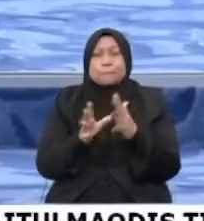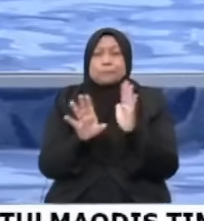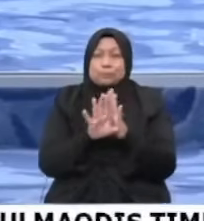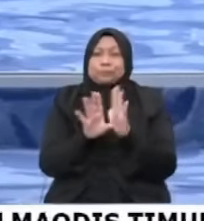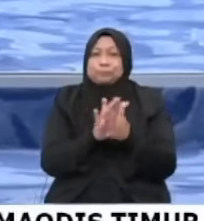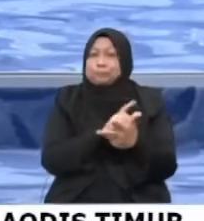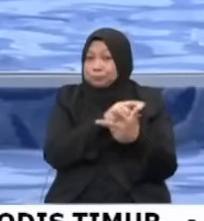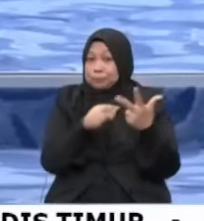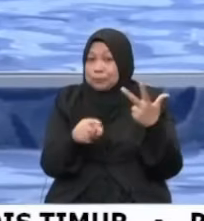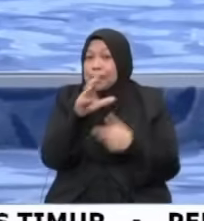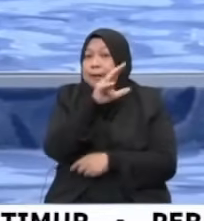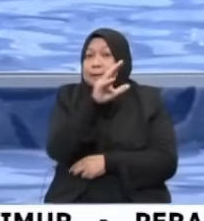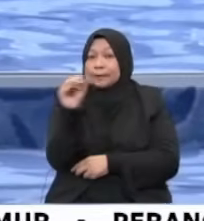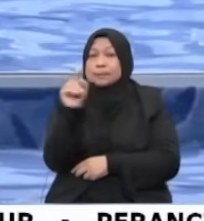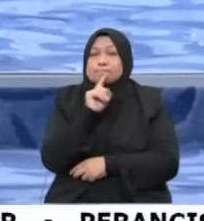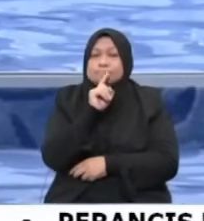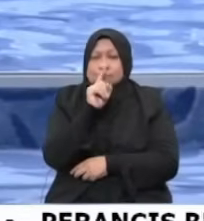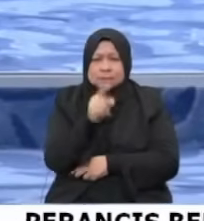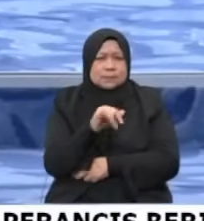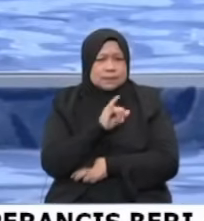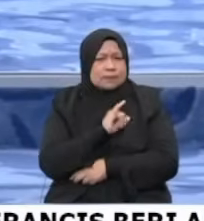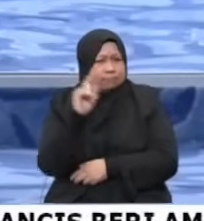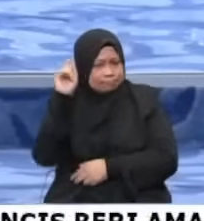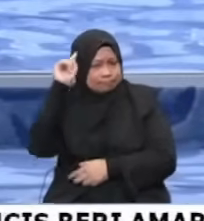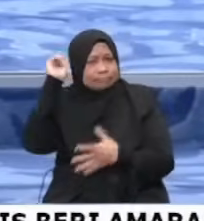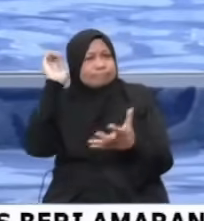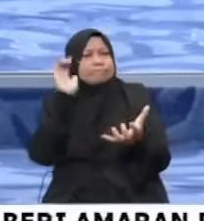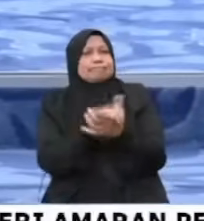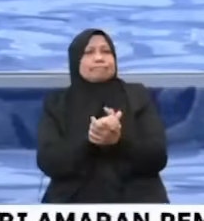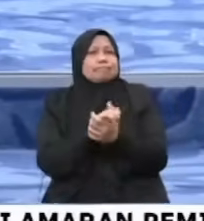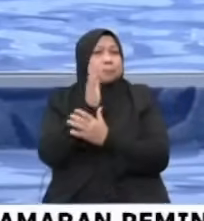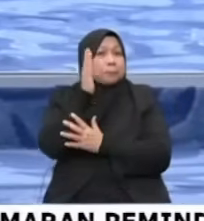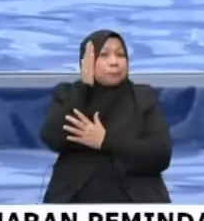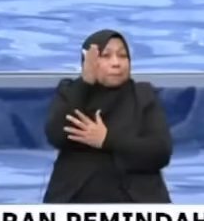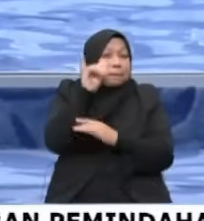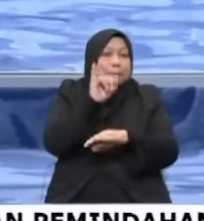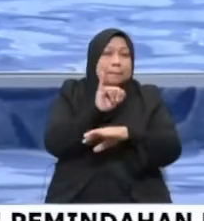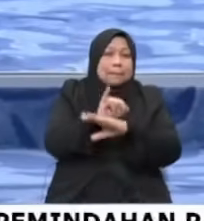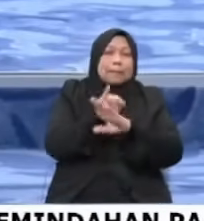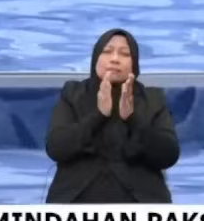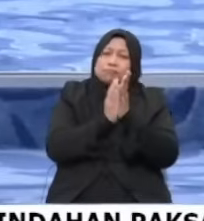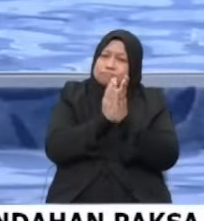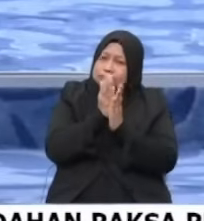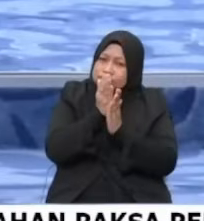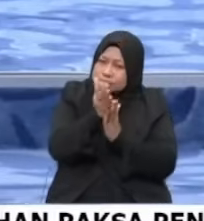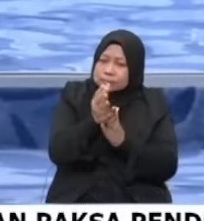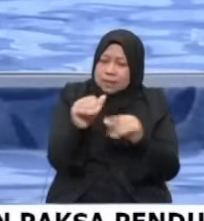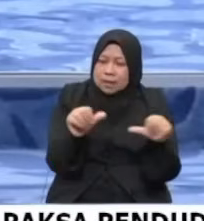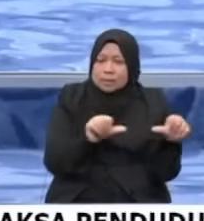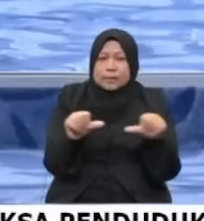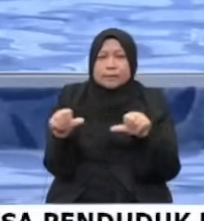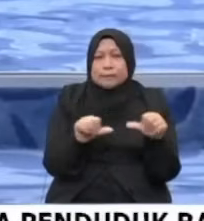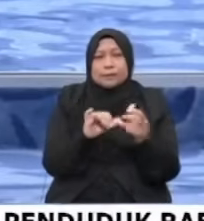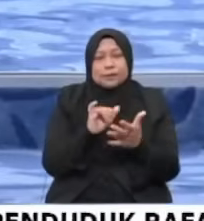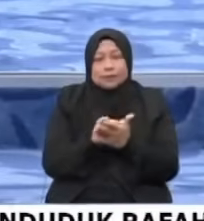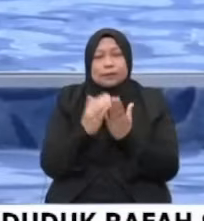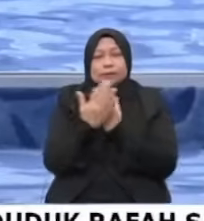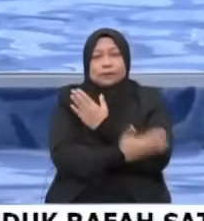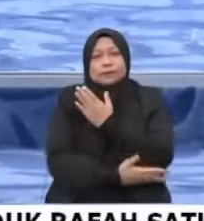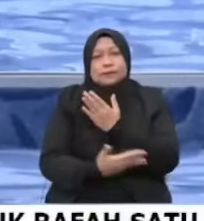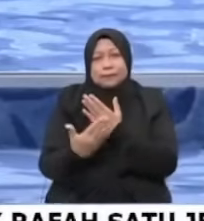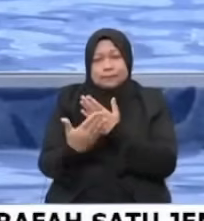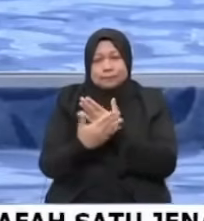umpamanya dan ini saya yakin akan memberi jaminan kelangsungan kegiatan itu dalam negara